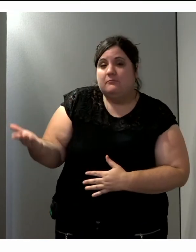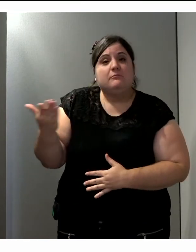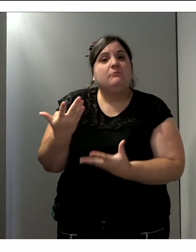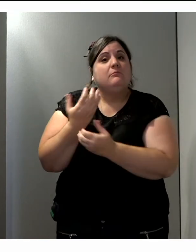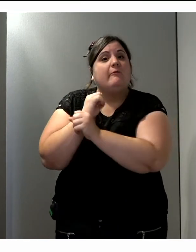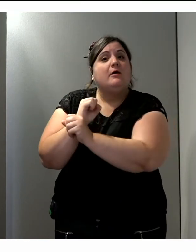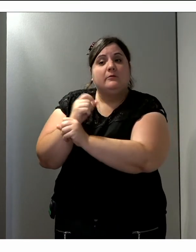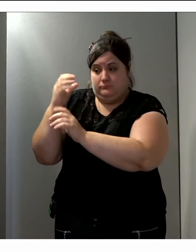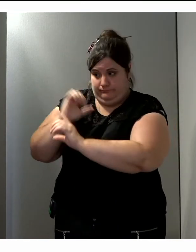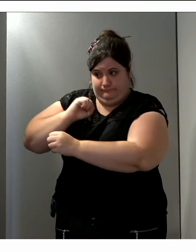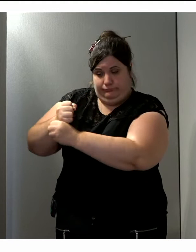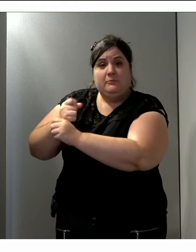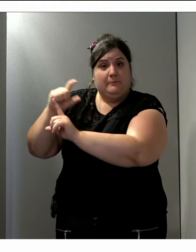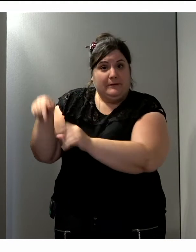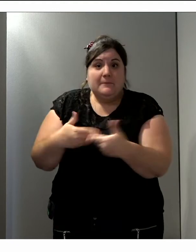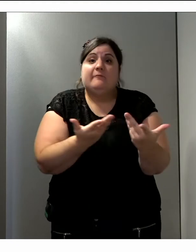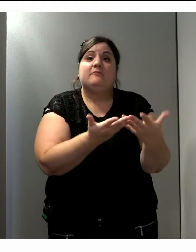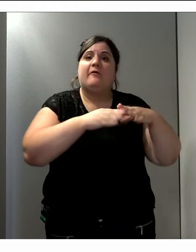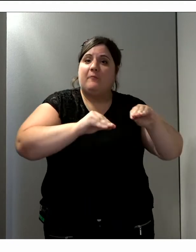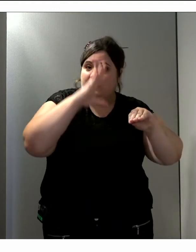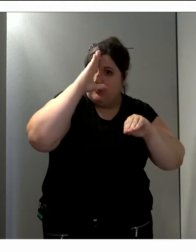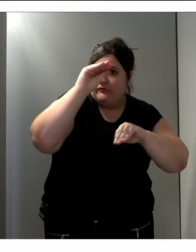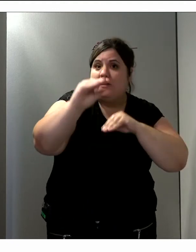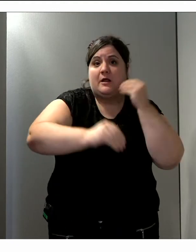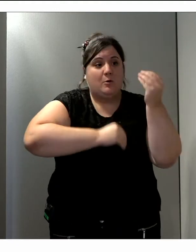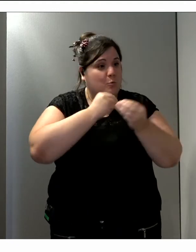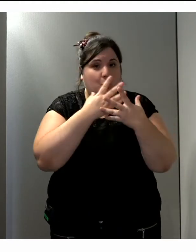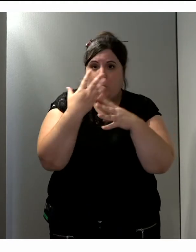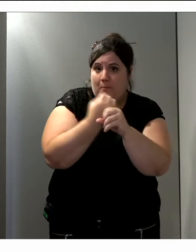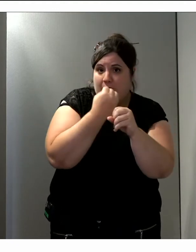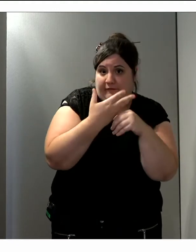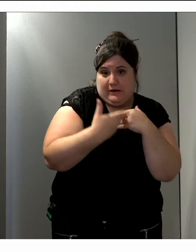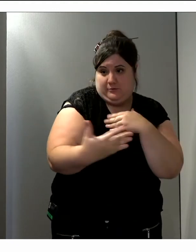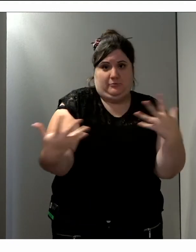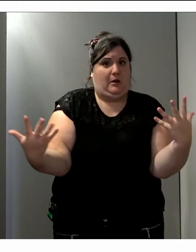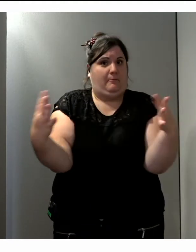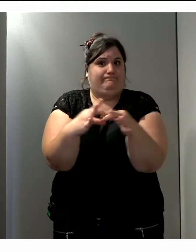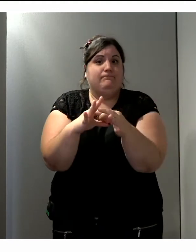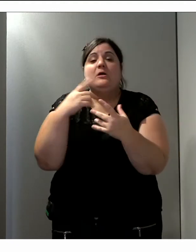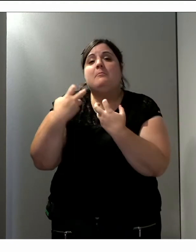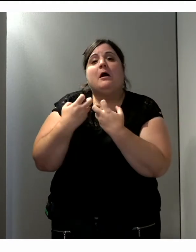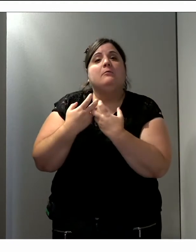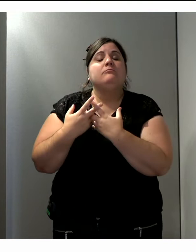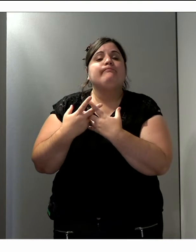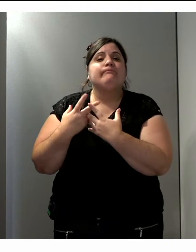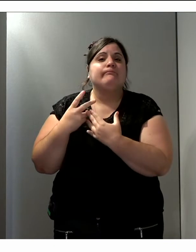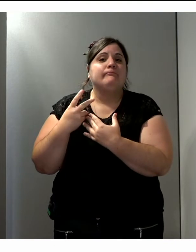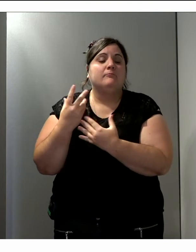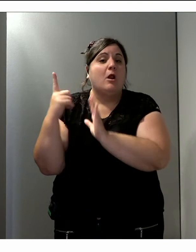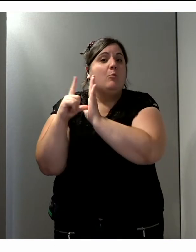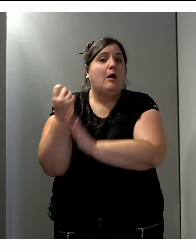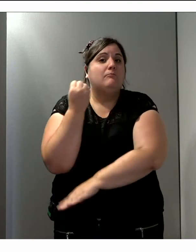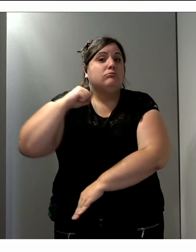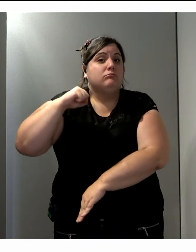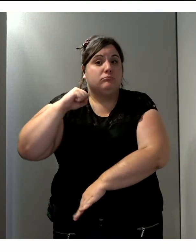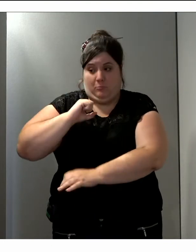formation professionnelle, par le travail, participe très nécessairement au parcours d'exécution de peine et très directement à la lutte contre la récidive. Et ça, je crois qu'on n'a pas parlé de